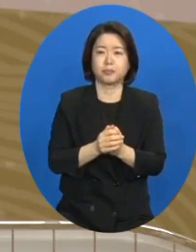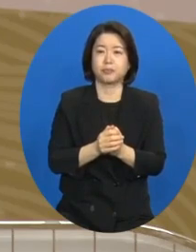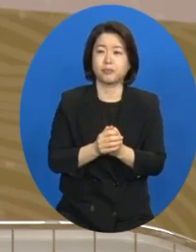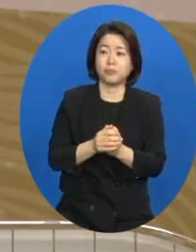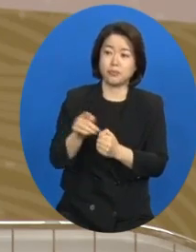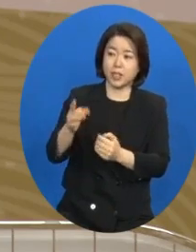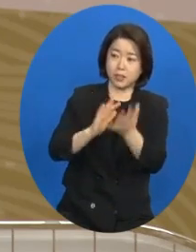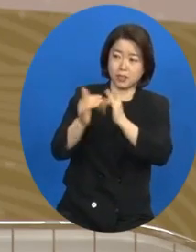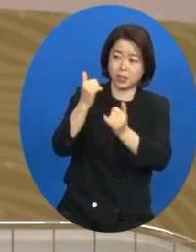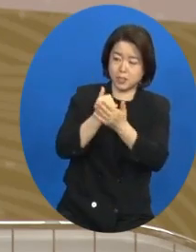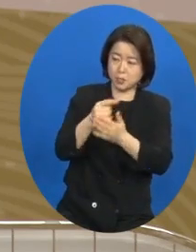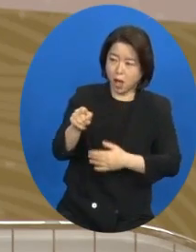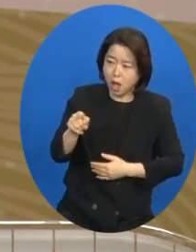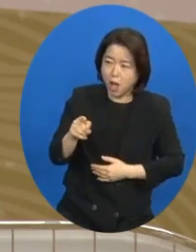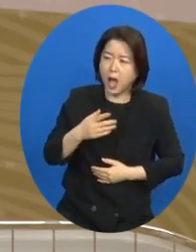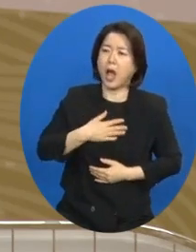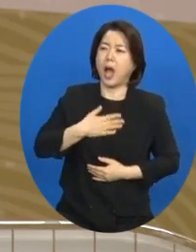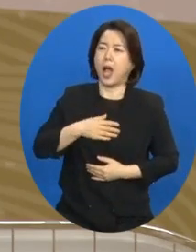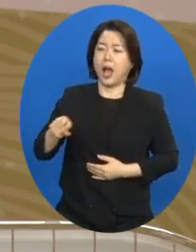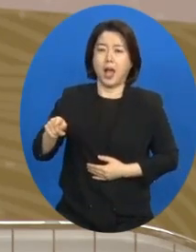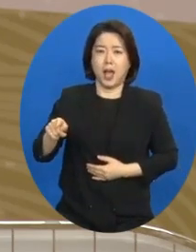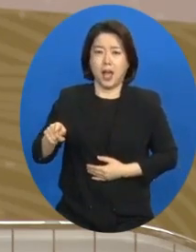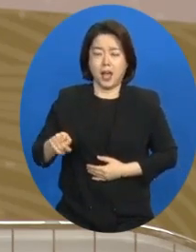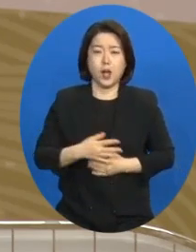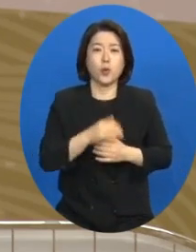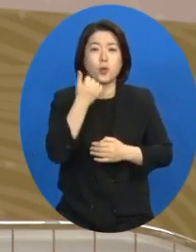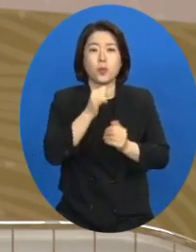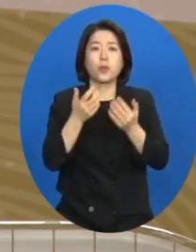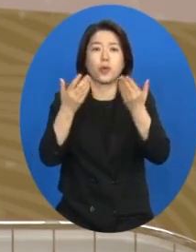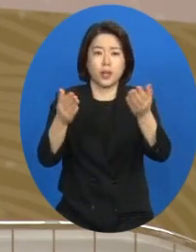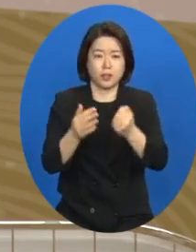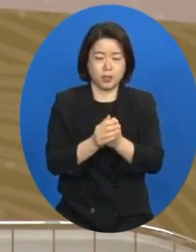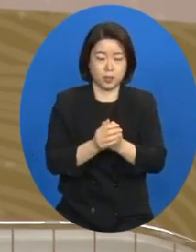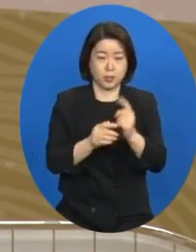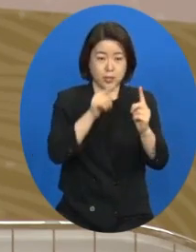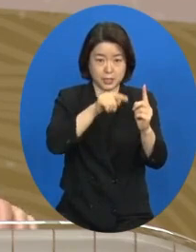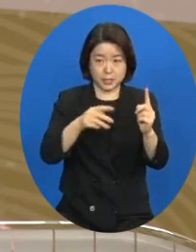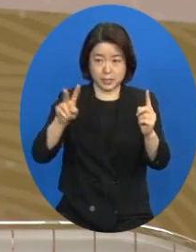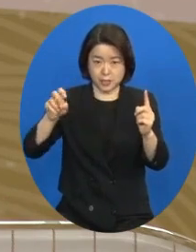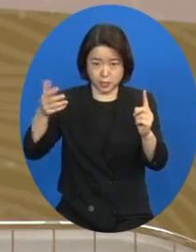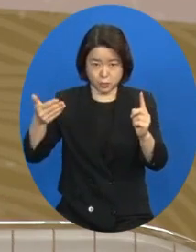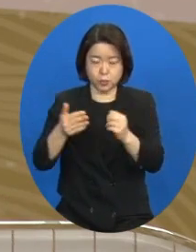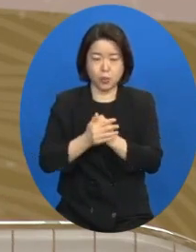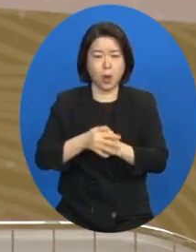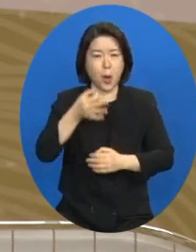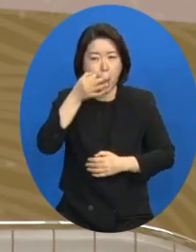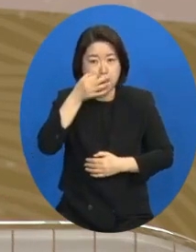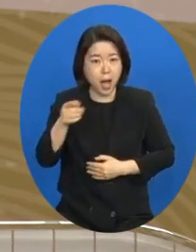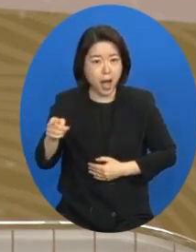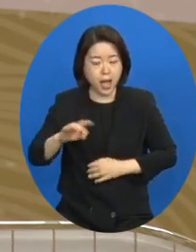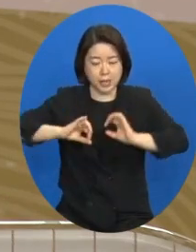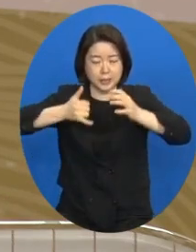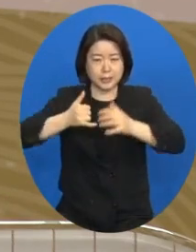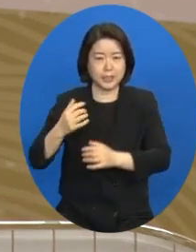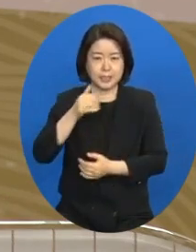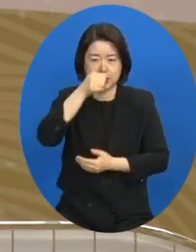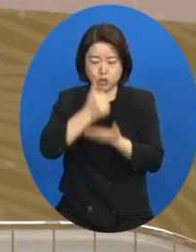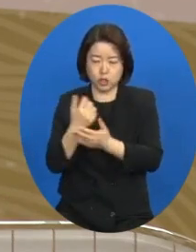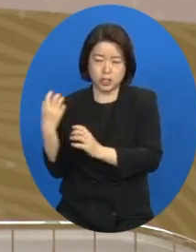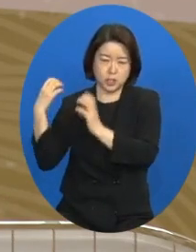예수님을 알아보고 소개합니다 아 이 19절에 보라 세상 죄를 지고 가는 하나님의